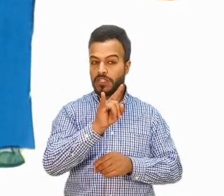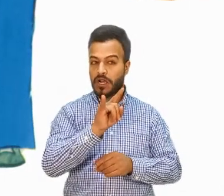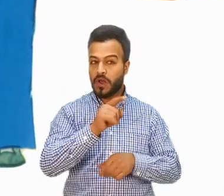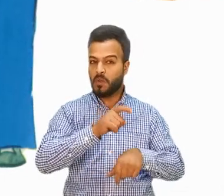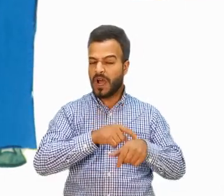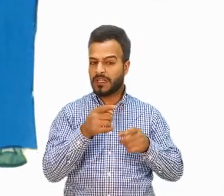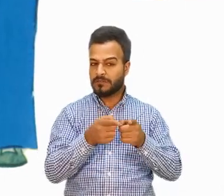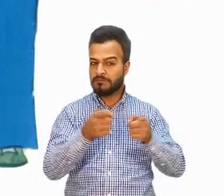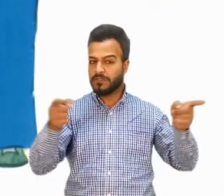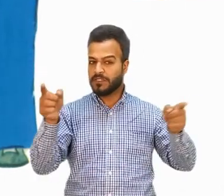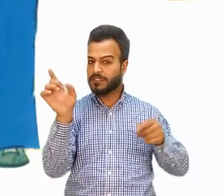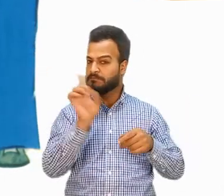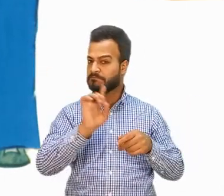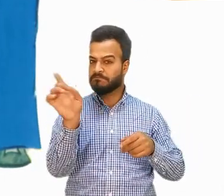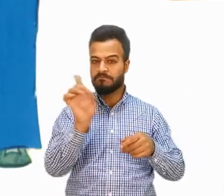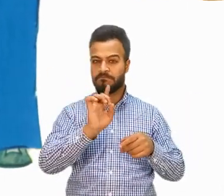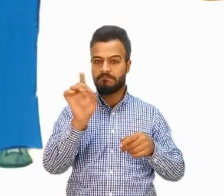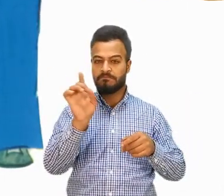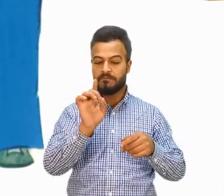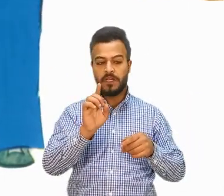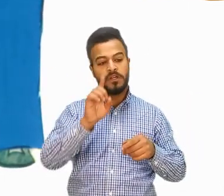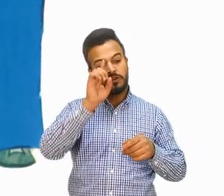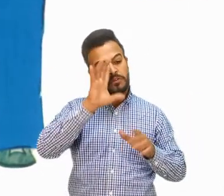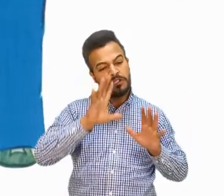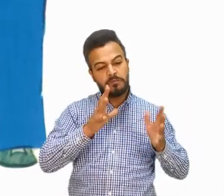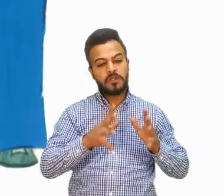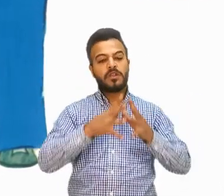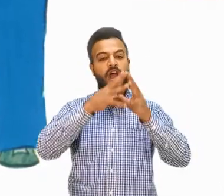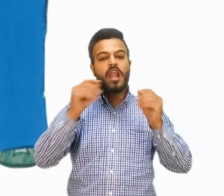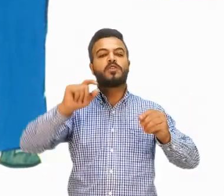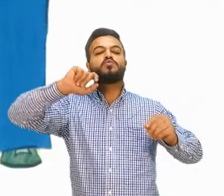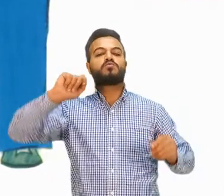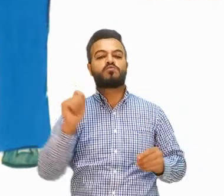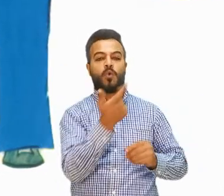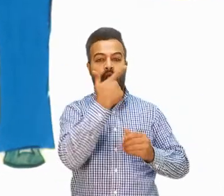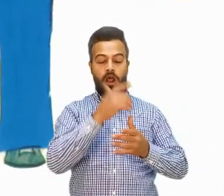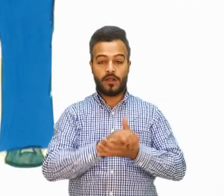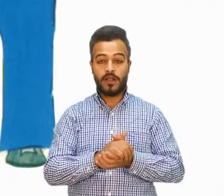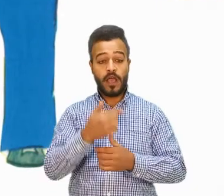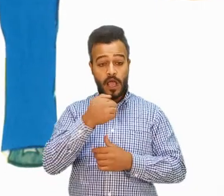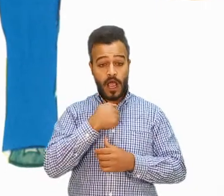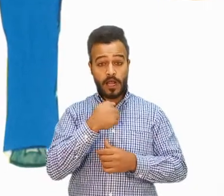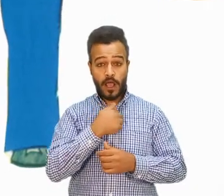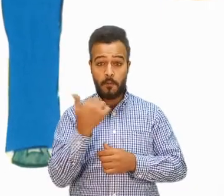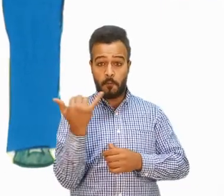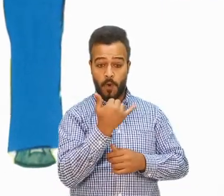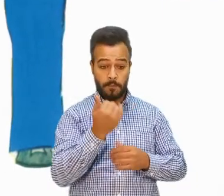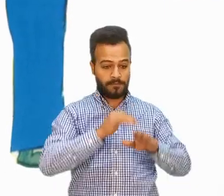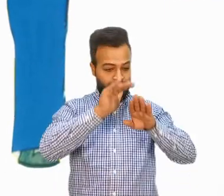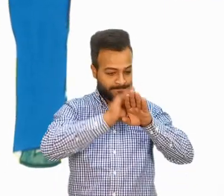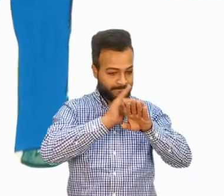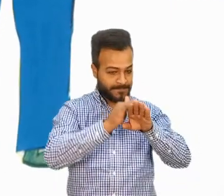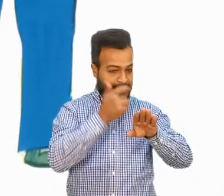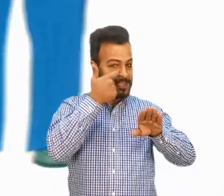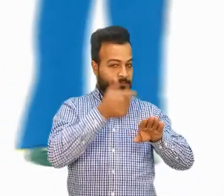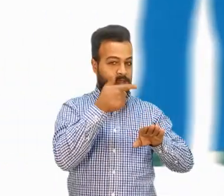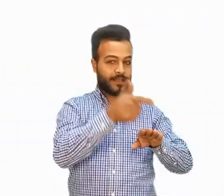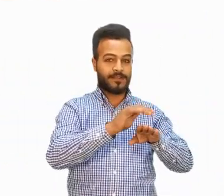10 أيام ليست فترة طويلة، سوف تمر بسرعة، وأنا سوف أعتني